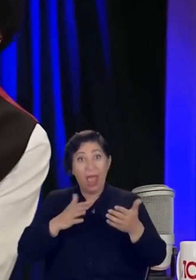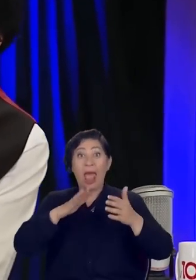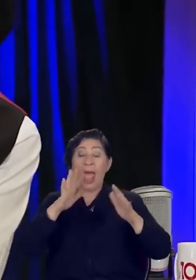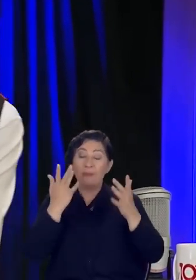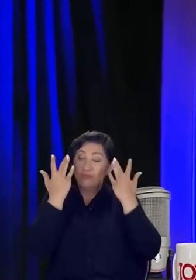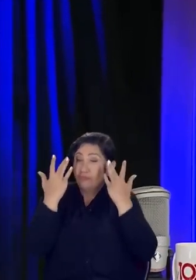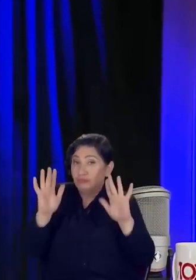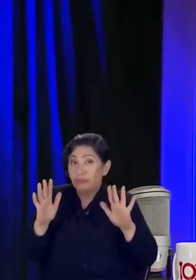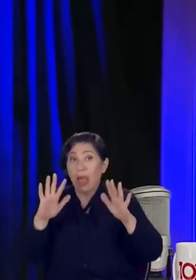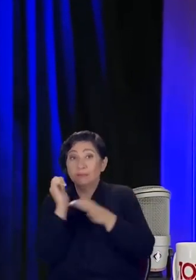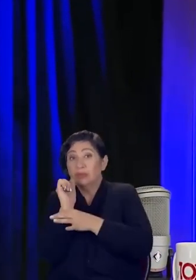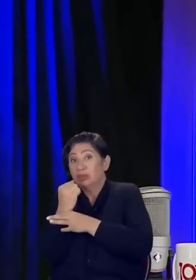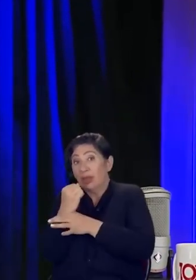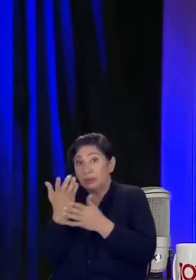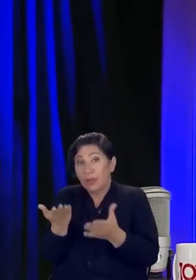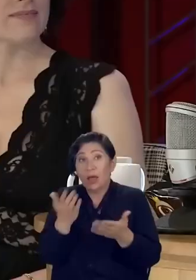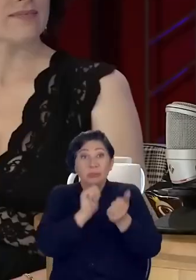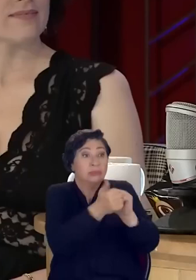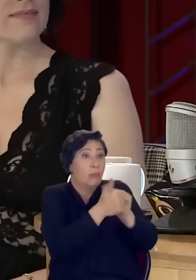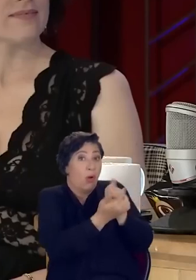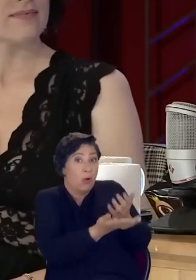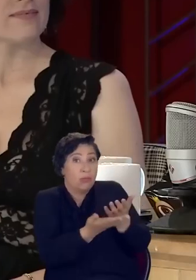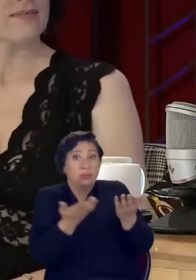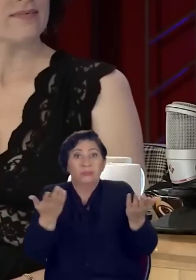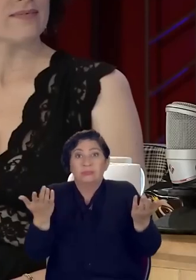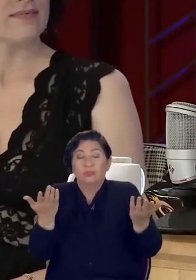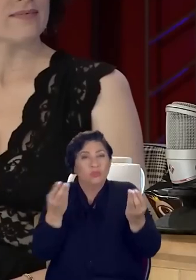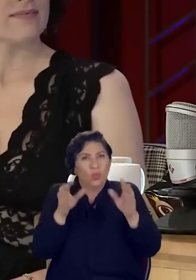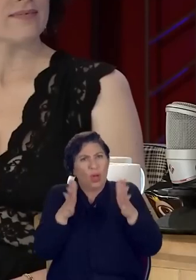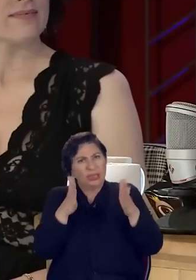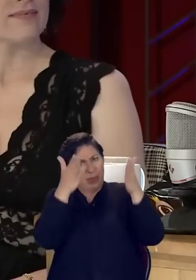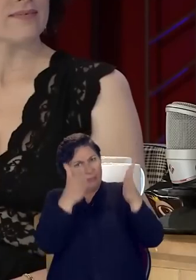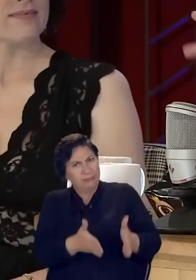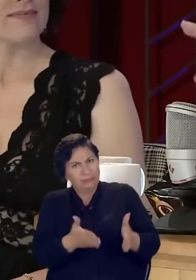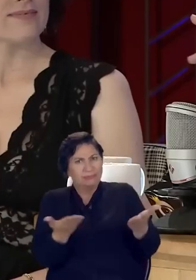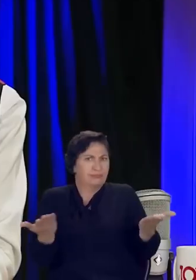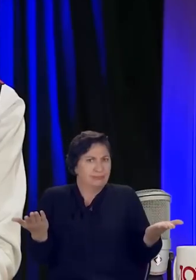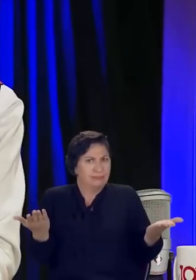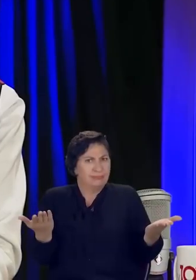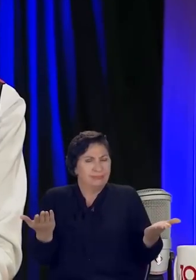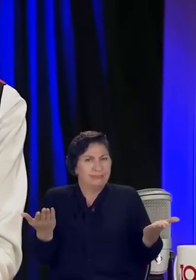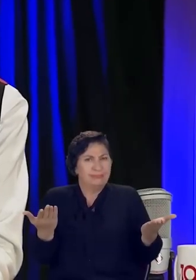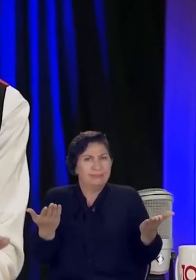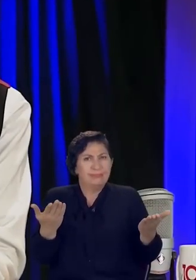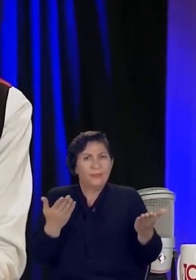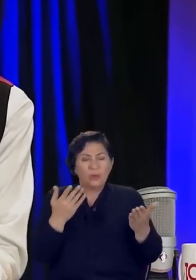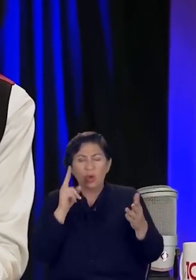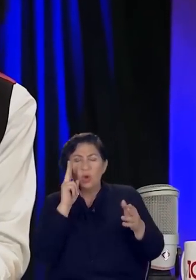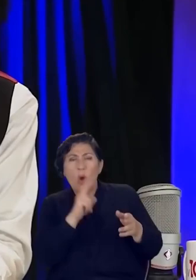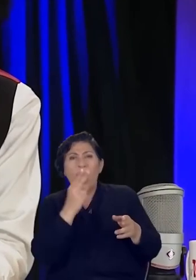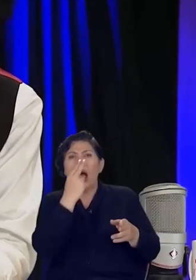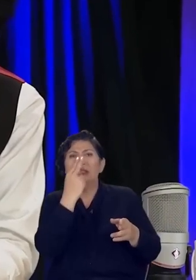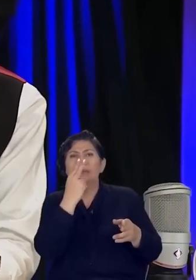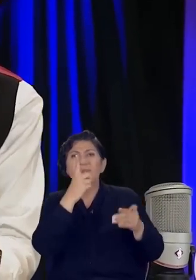hem entelektüel, hem sanatçı, hem... Yani bu çok acayip bir tip. Yani bu genelde görmeye